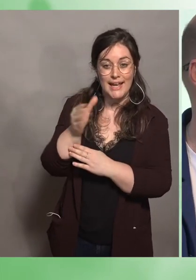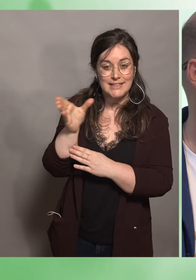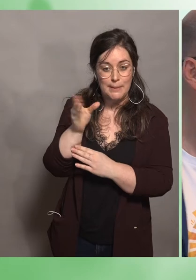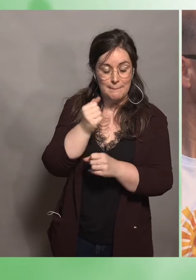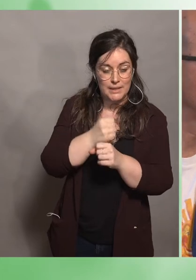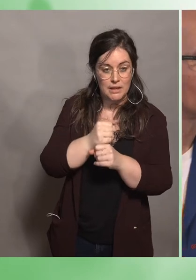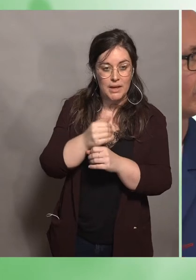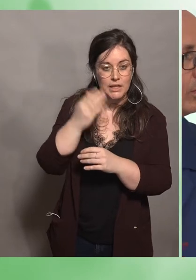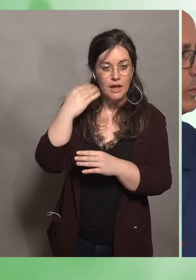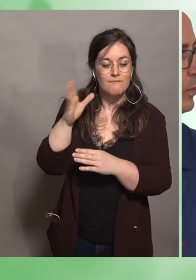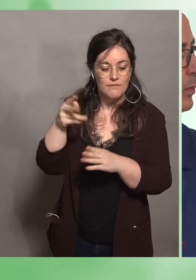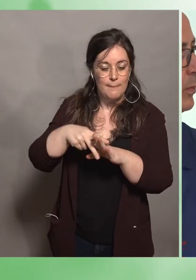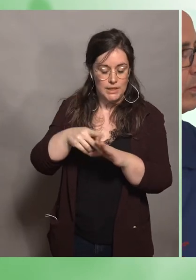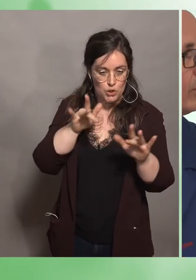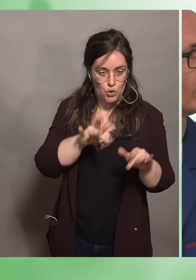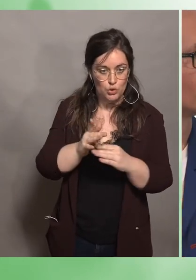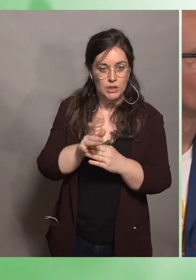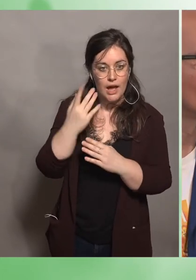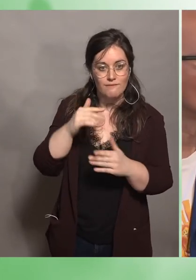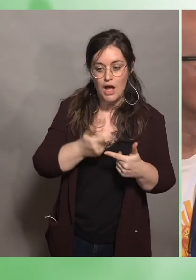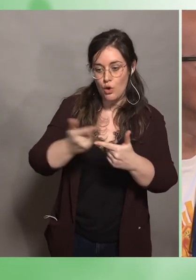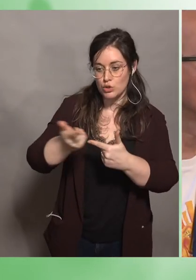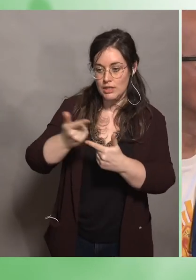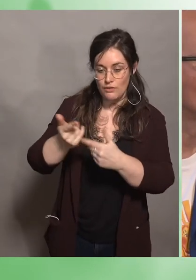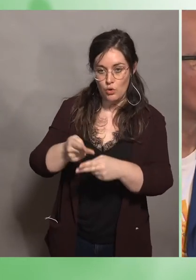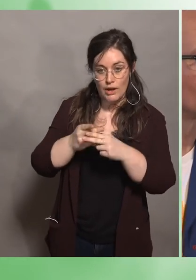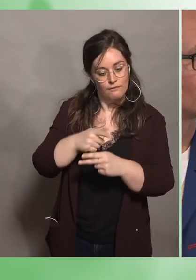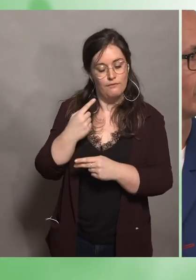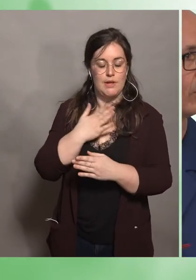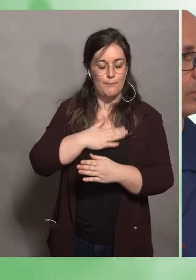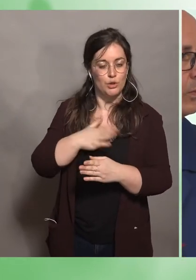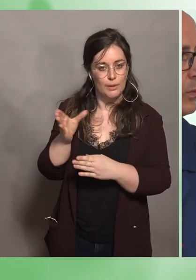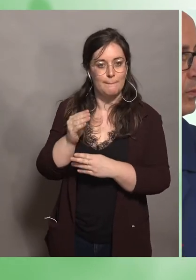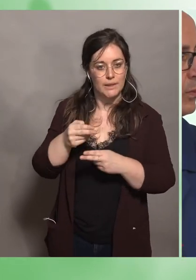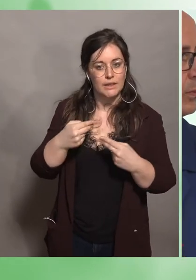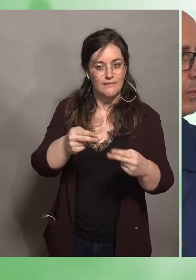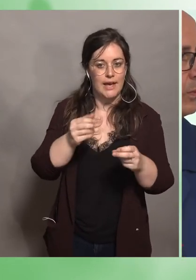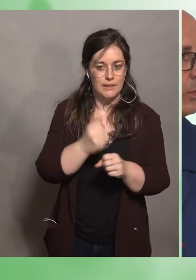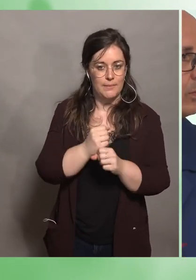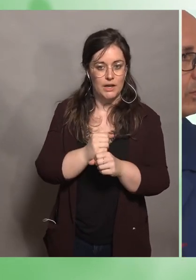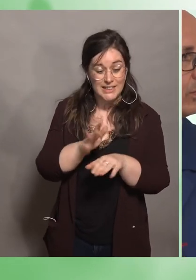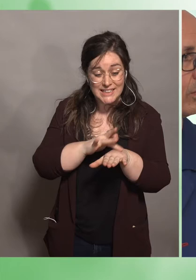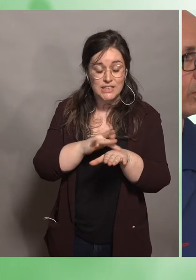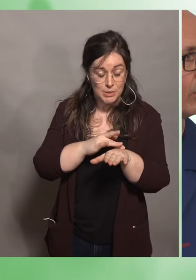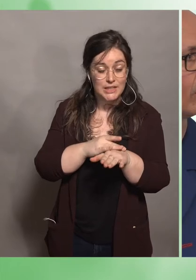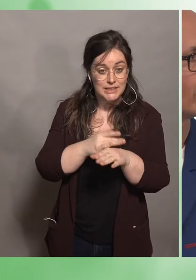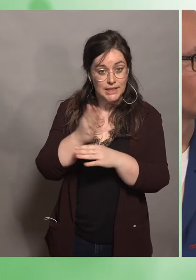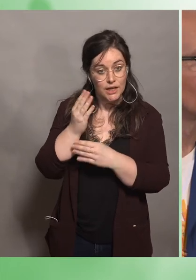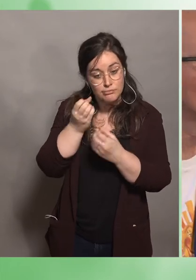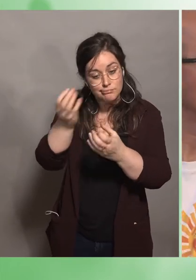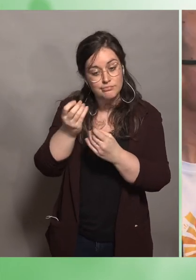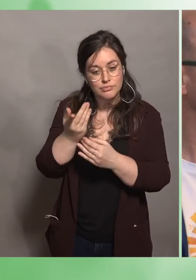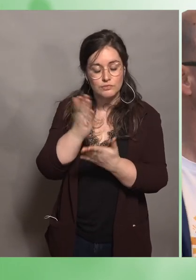der ihm damals beim Ausliefern geholfen hat. Ja, und wir wollen diesen Weg einfach weitergehen und genau hier sensibilisieren. Das ist auch schon mehrmals gesagt